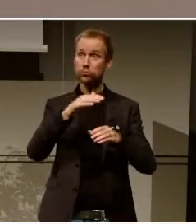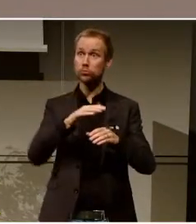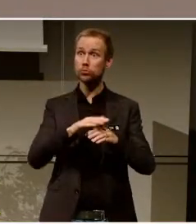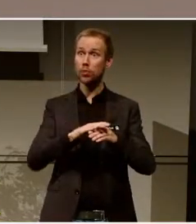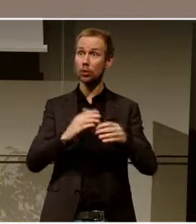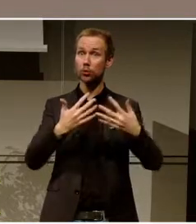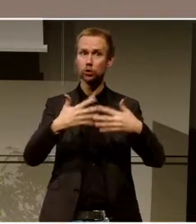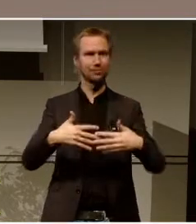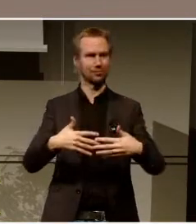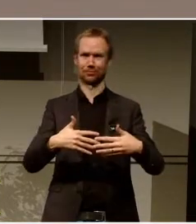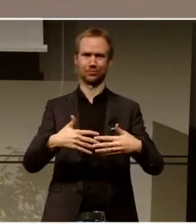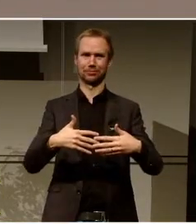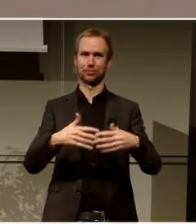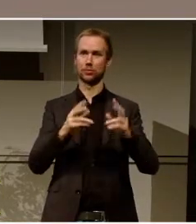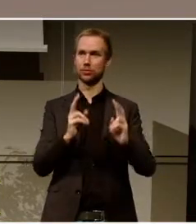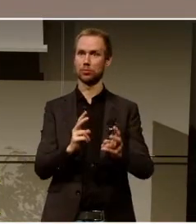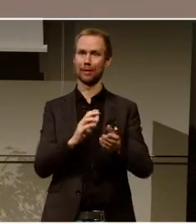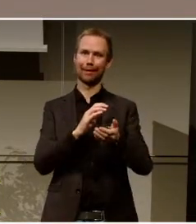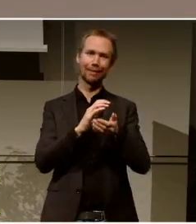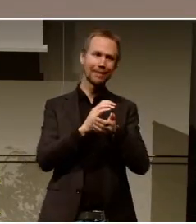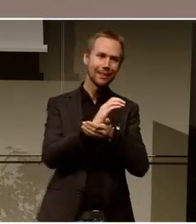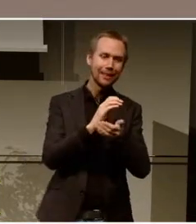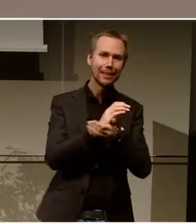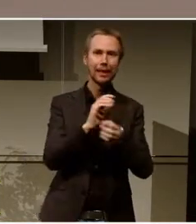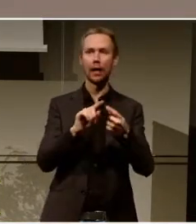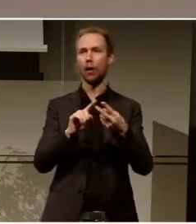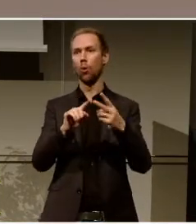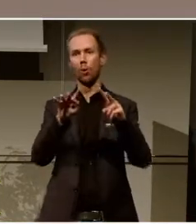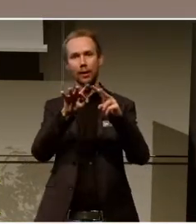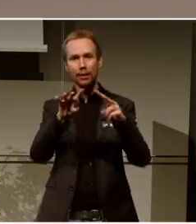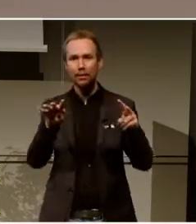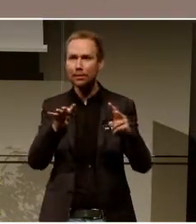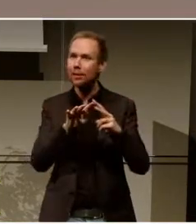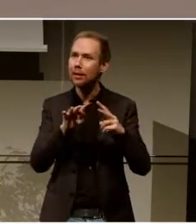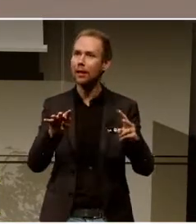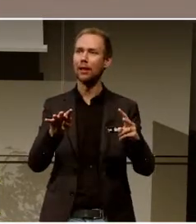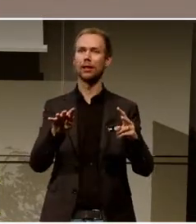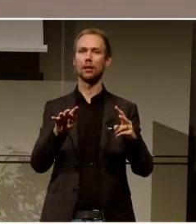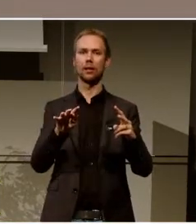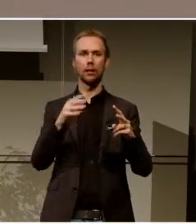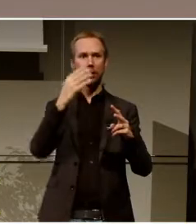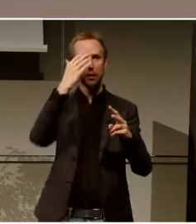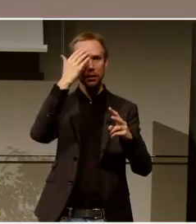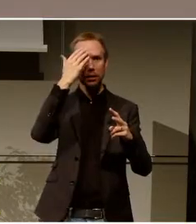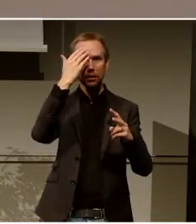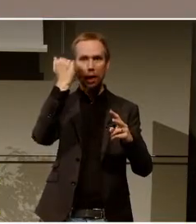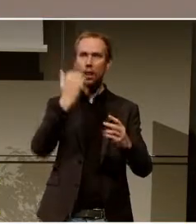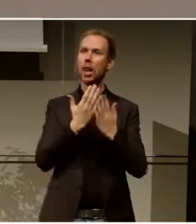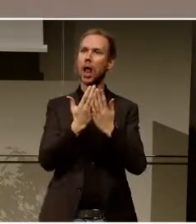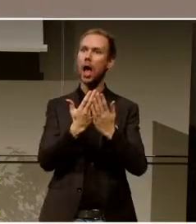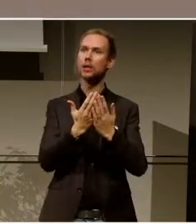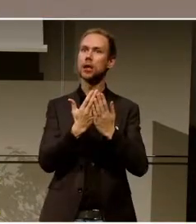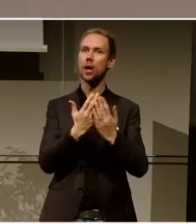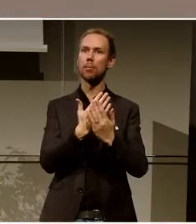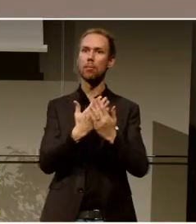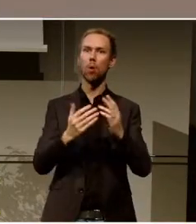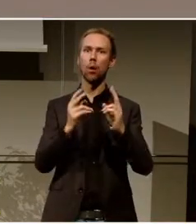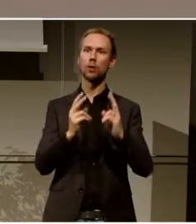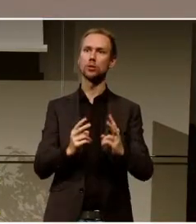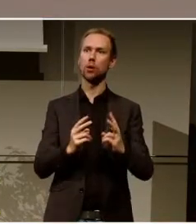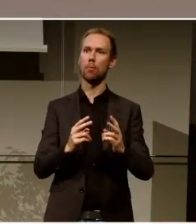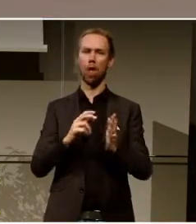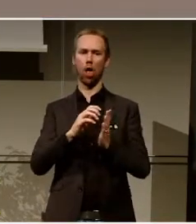dagstidningar och på internet där man kan hitta information om att alla bank-ID-kapningar. Det är ingenting som skapar trygghet